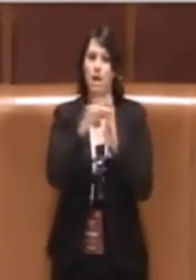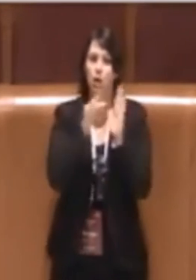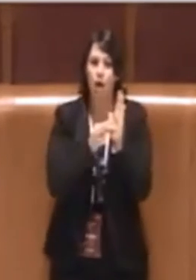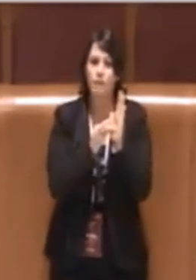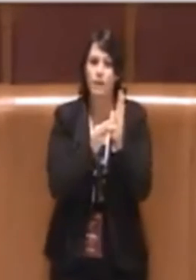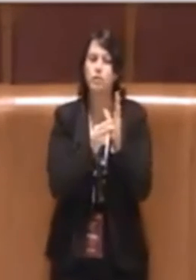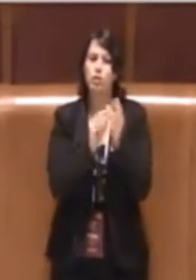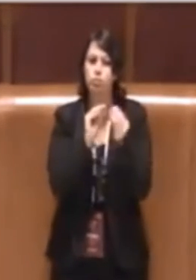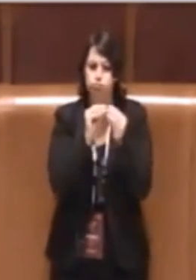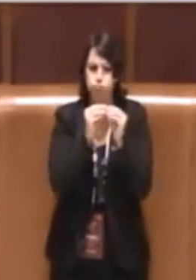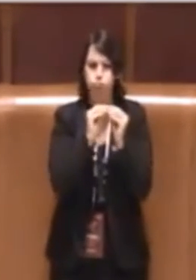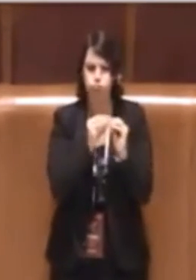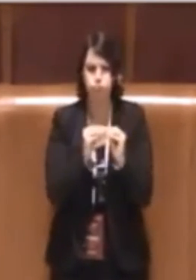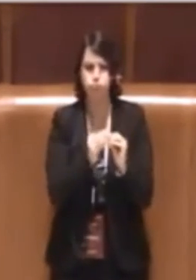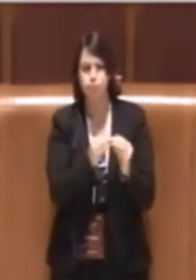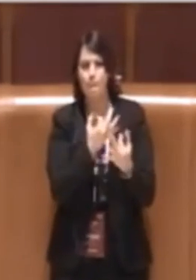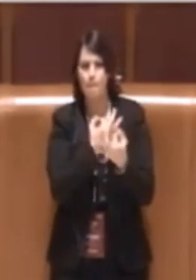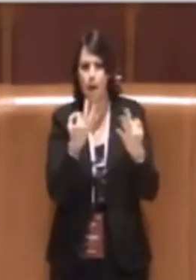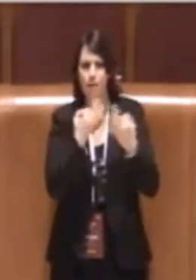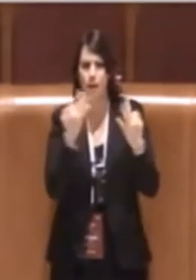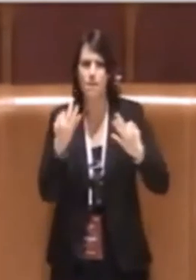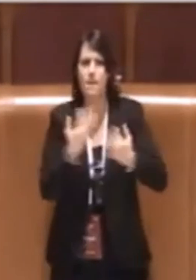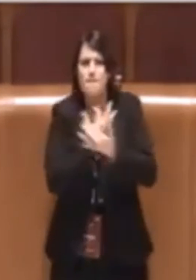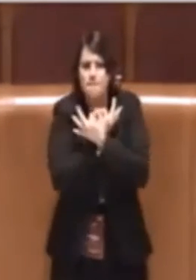secondo me è molto puntuale